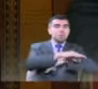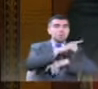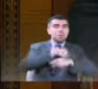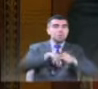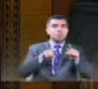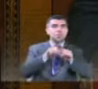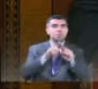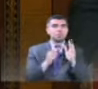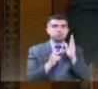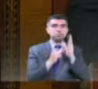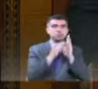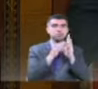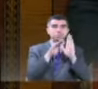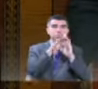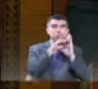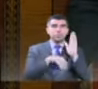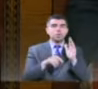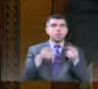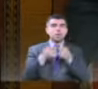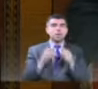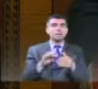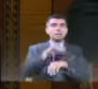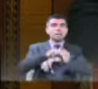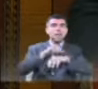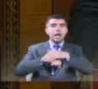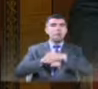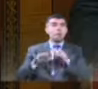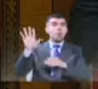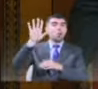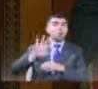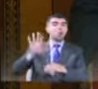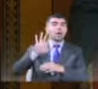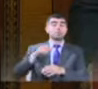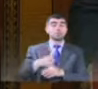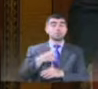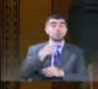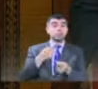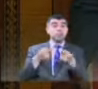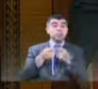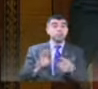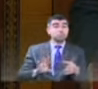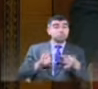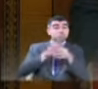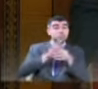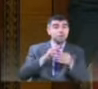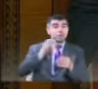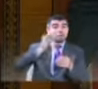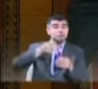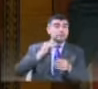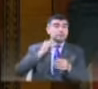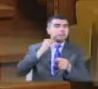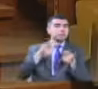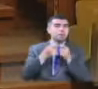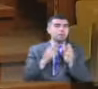وضع متقدم مع الاتحاد الأوروبي، وهي الشراكة التي عرفت تطورا